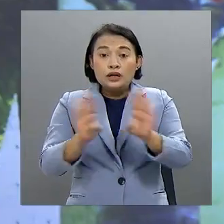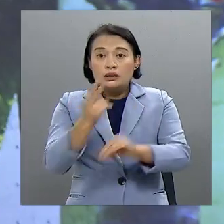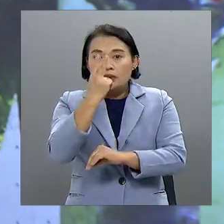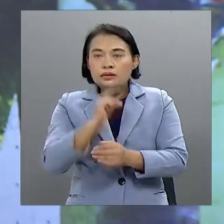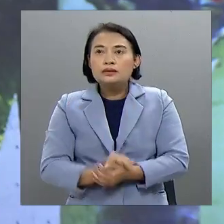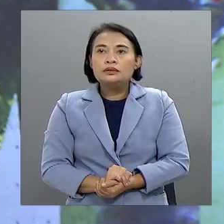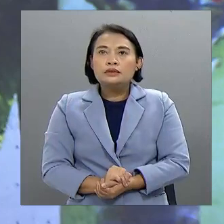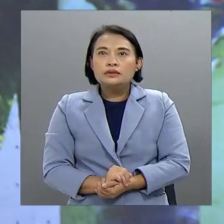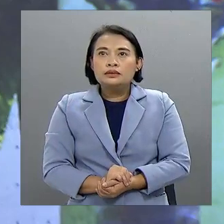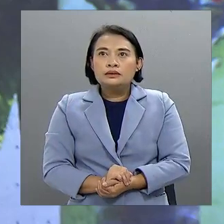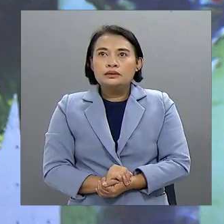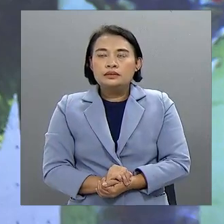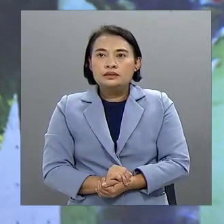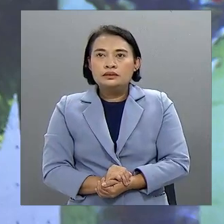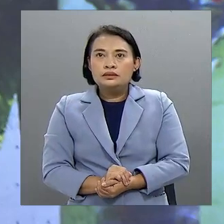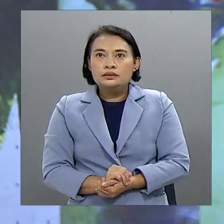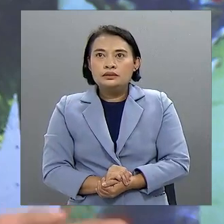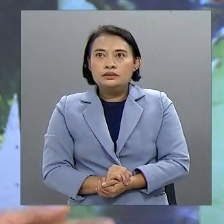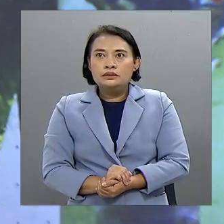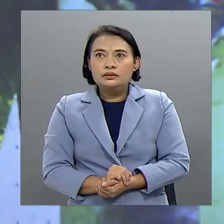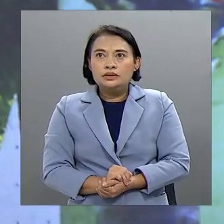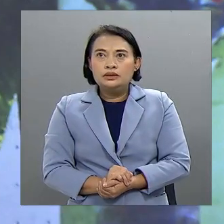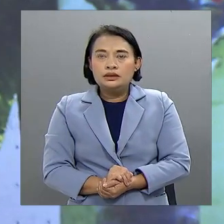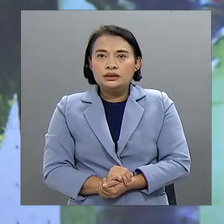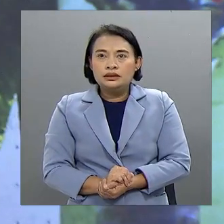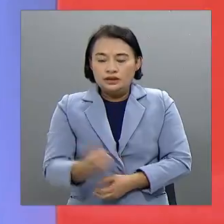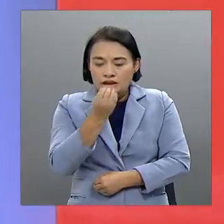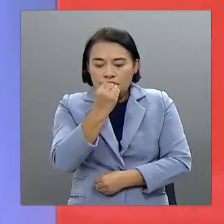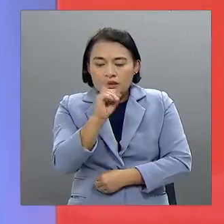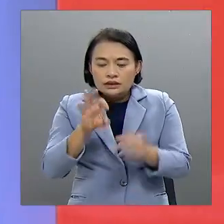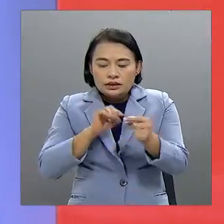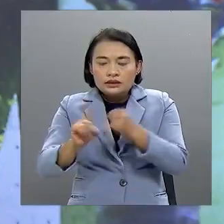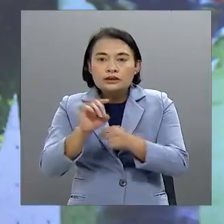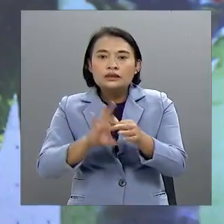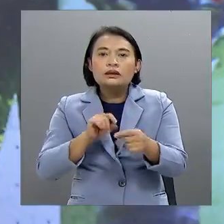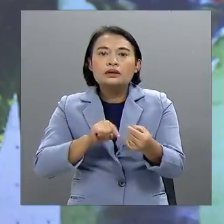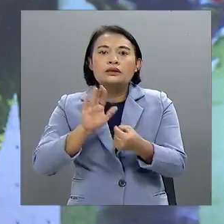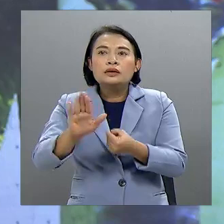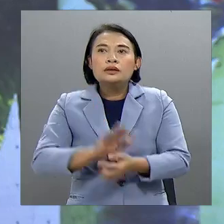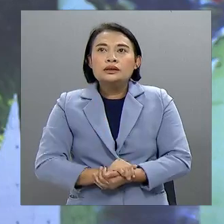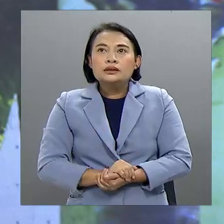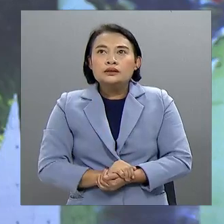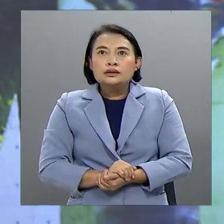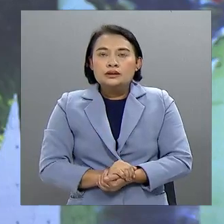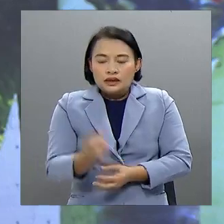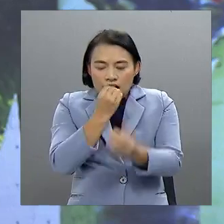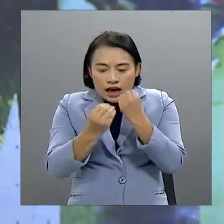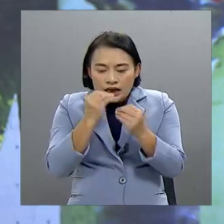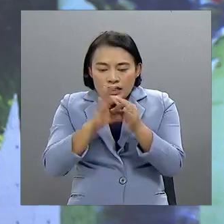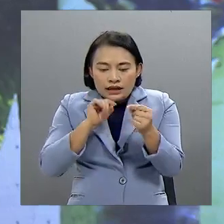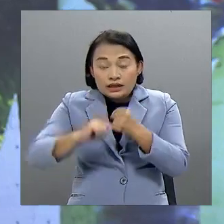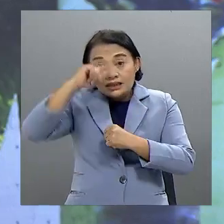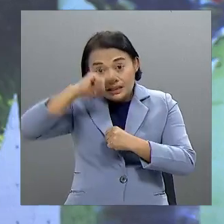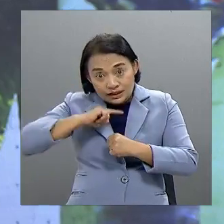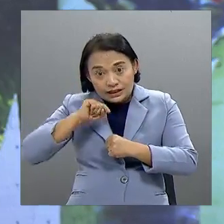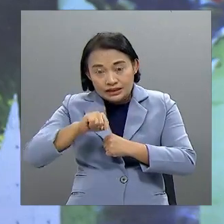กินแต่คนโปรยนี่เป็นชมัยพรนะคะคุณผู้ชมปกติต้องเป็นหน้าที่ของเชอสามนะคะ คือเวลาเราทานอาหารไทยเรามักจะเห็นในเรื่องของการ